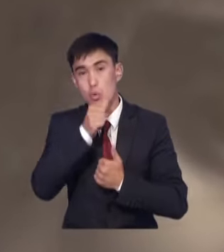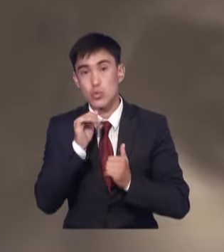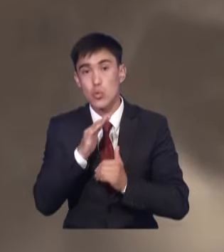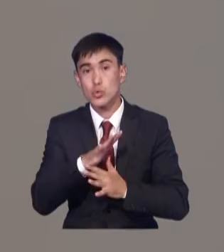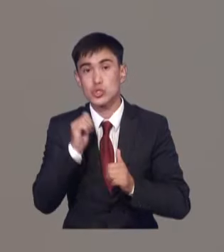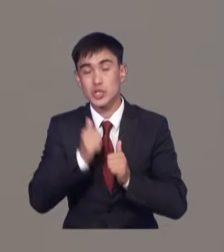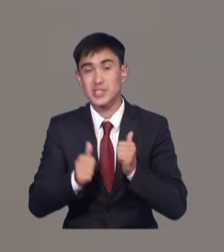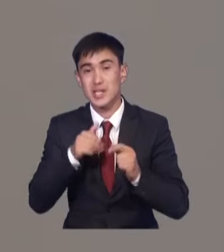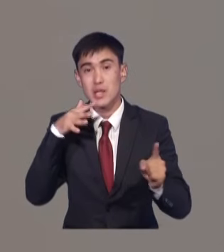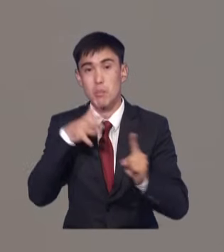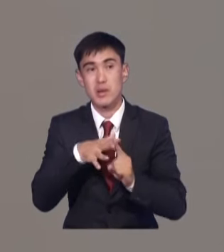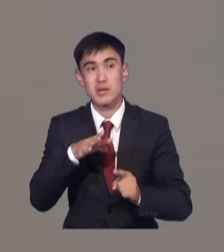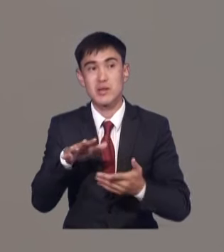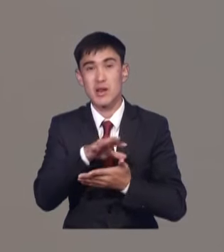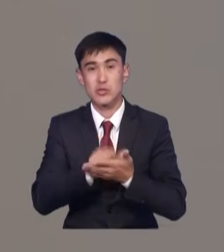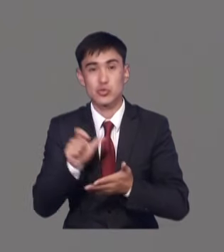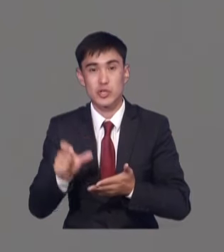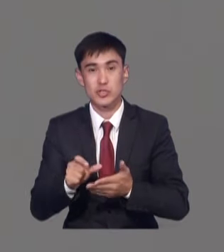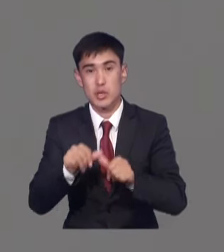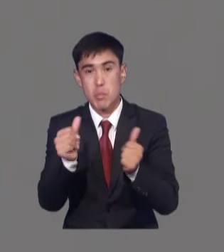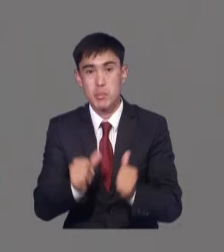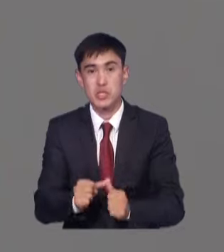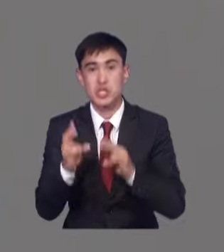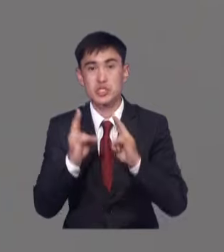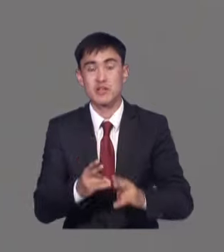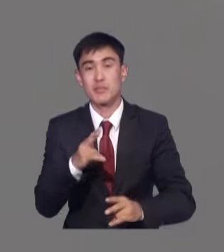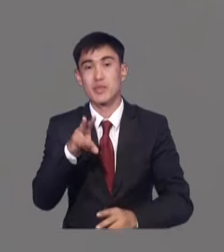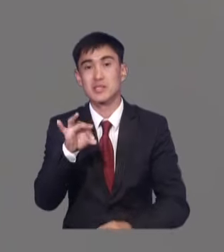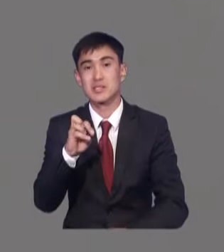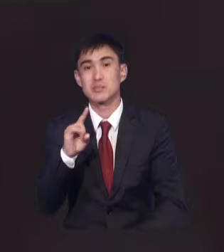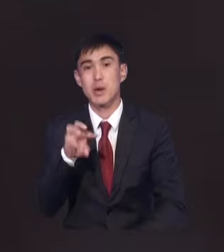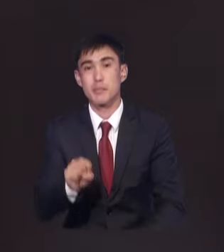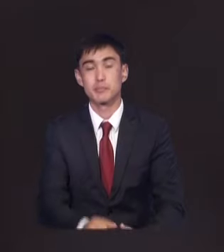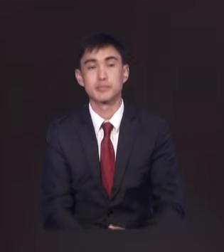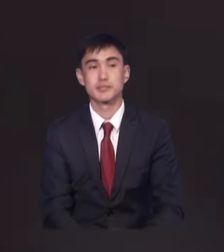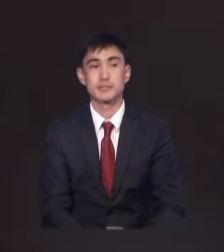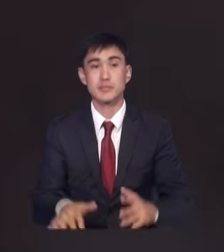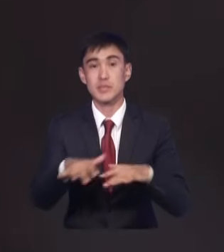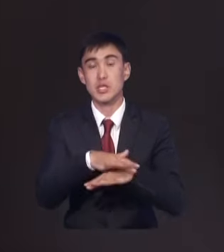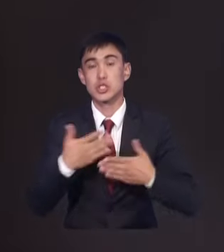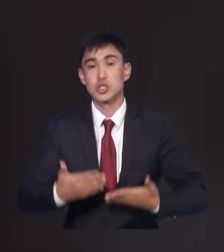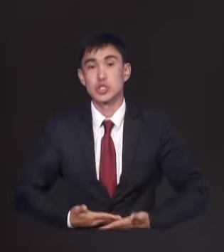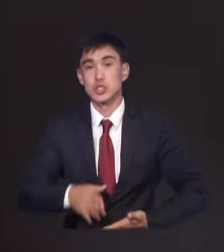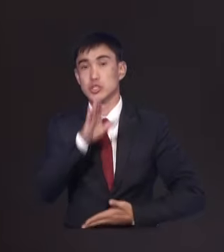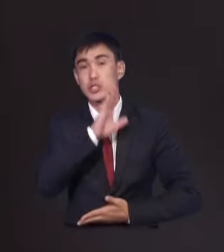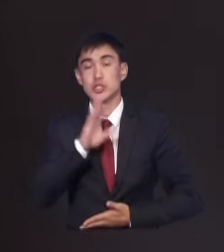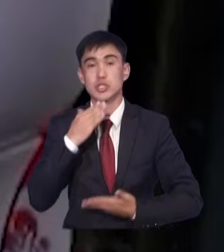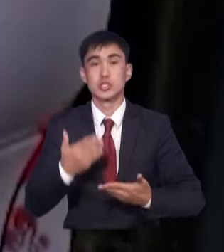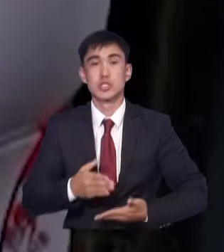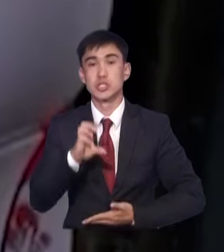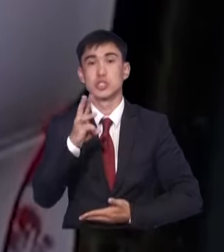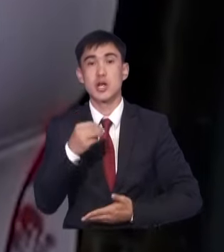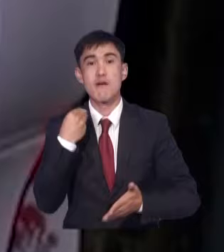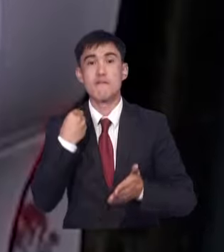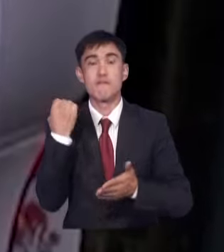участились нападения вандалов на мемориалы жертвам нацизма жительница штата Вирджиния в США выиграла в